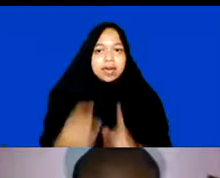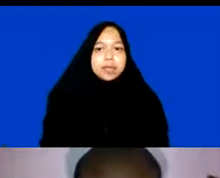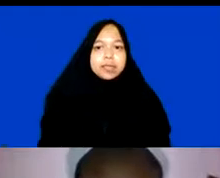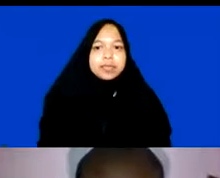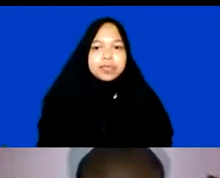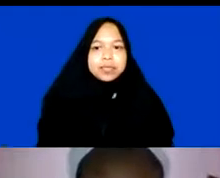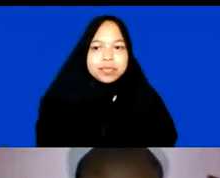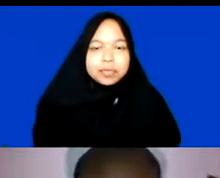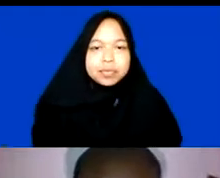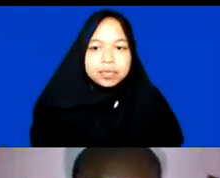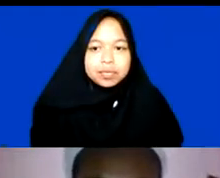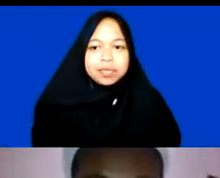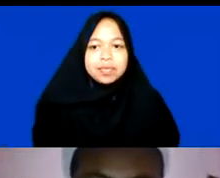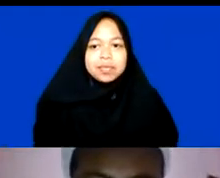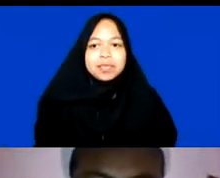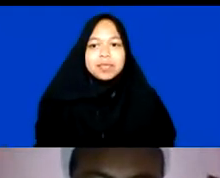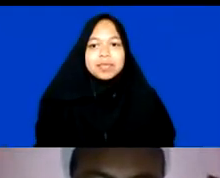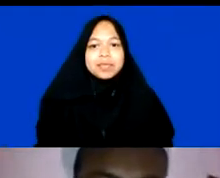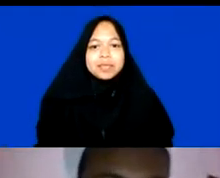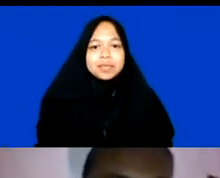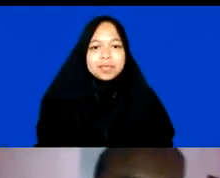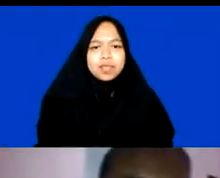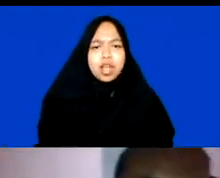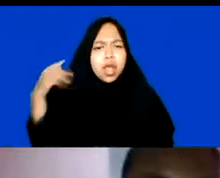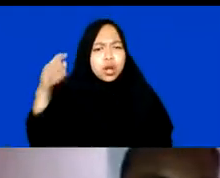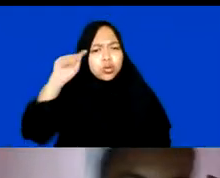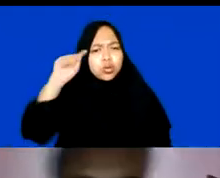Aduh, Bu. Susah banget tadi pun masuknya, Bu.